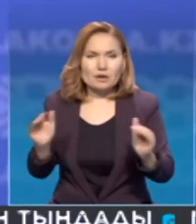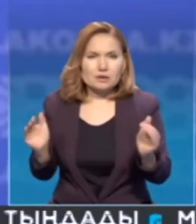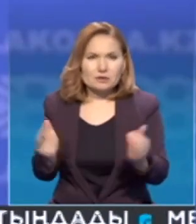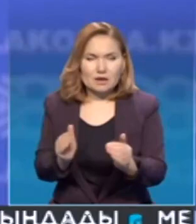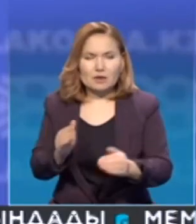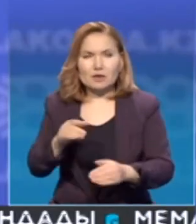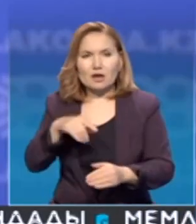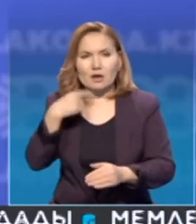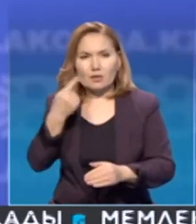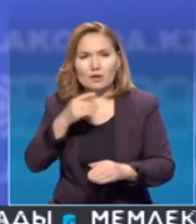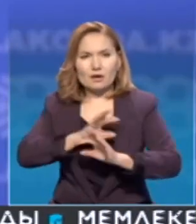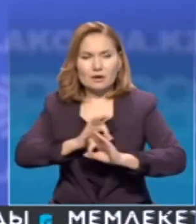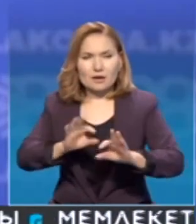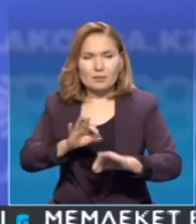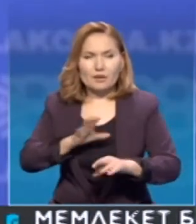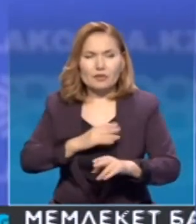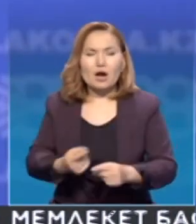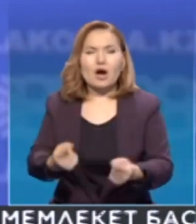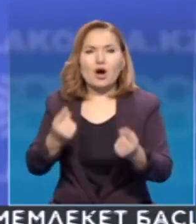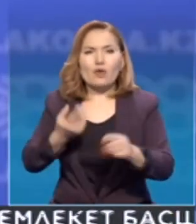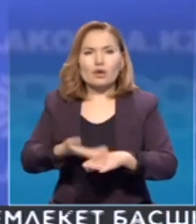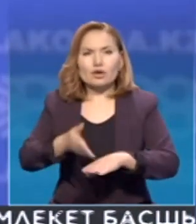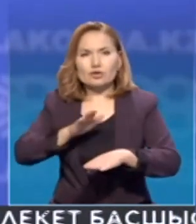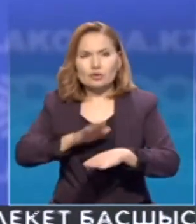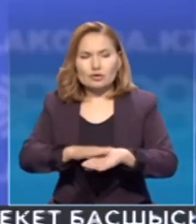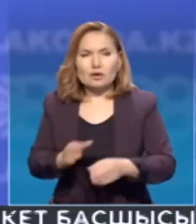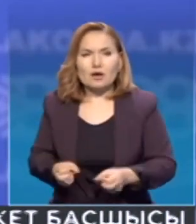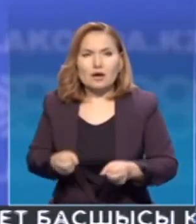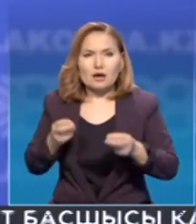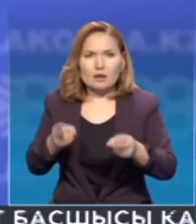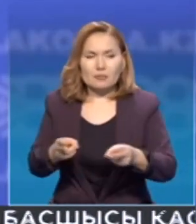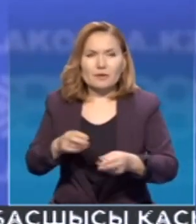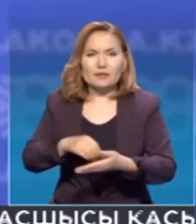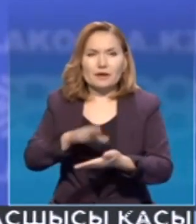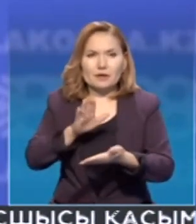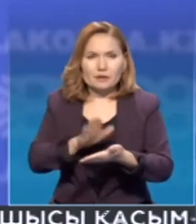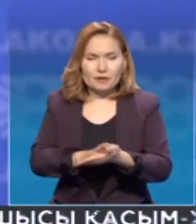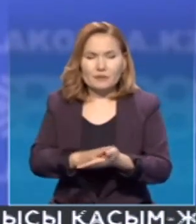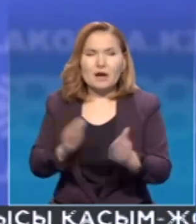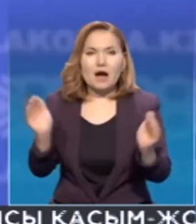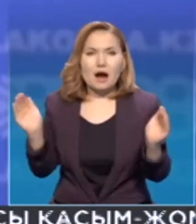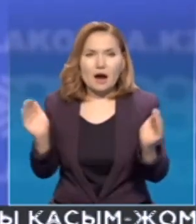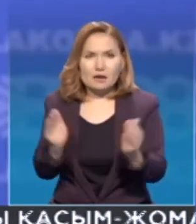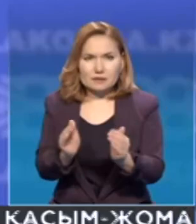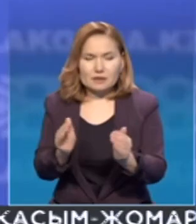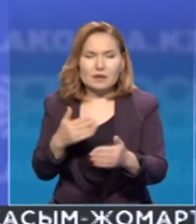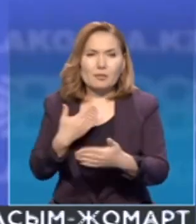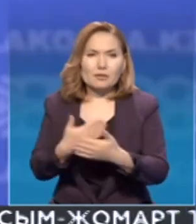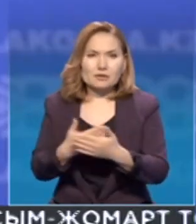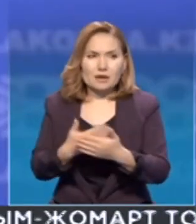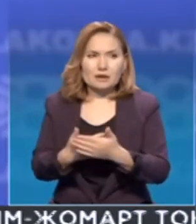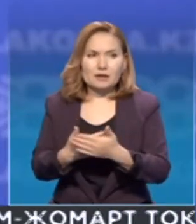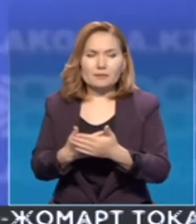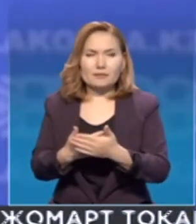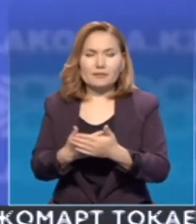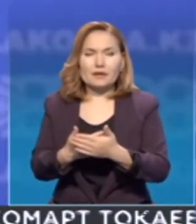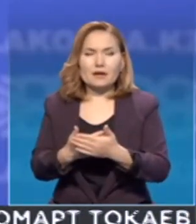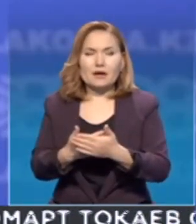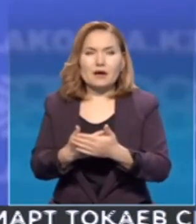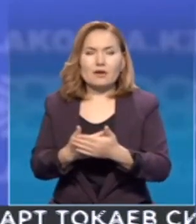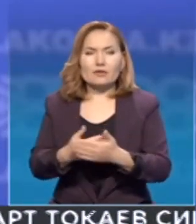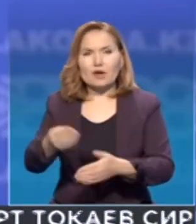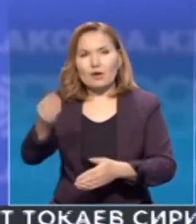іс-шаралардың арқасында аса ауыр қылмыстардың тіркеу саны азайды. Мысалы,